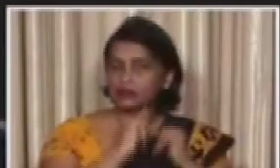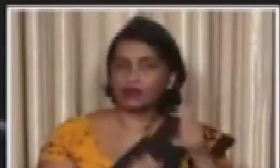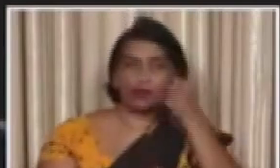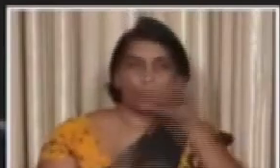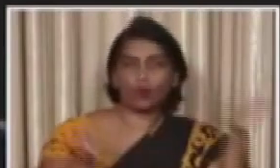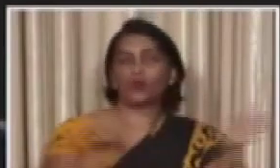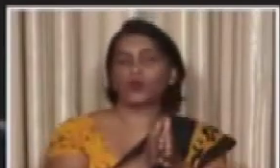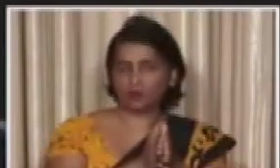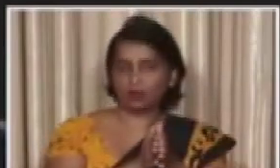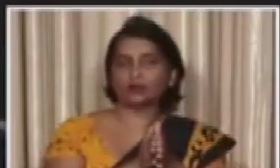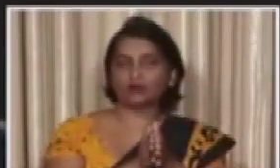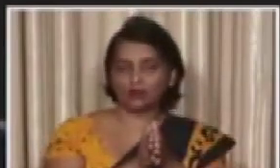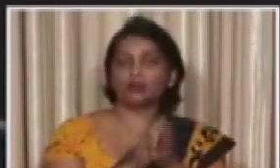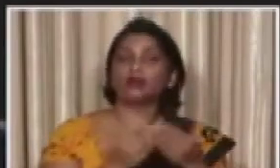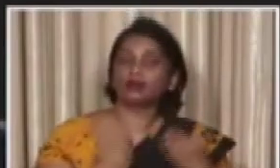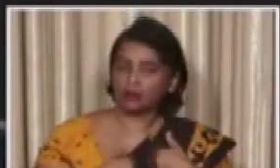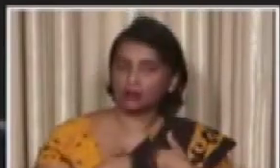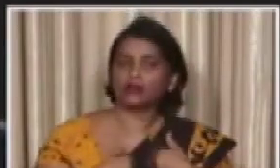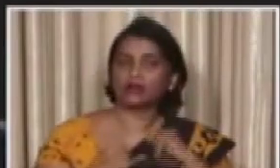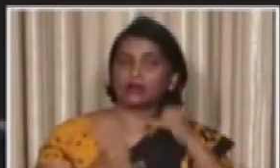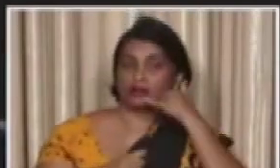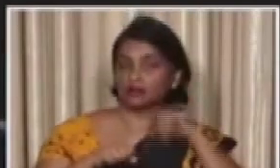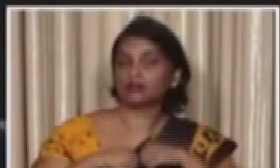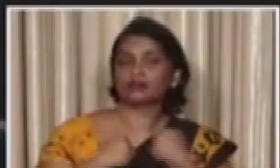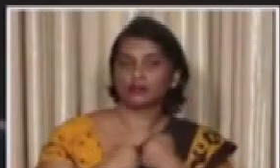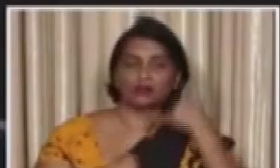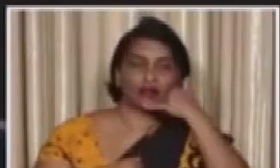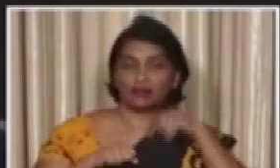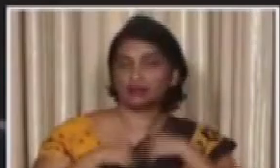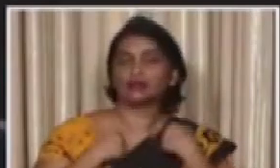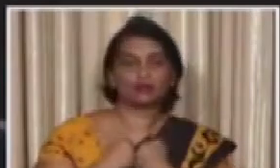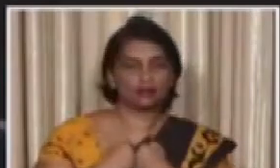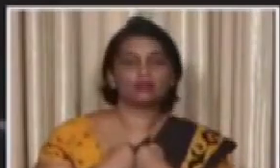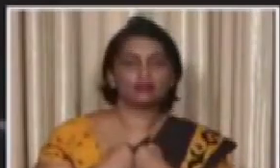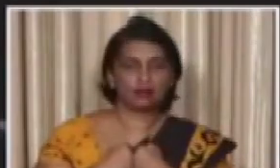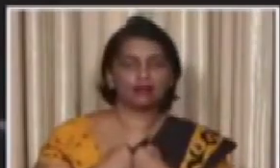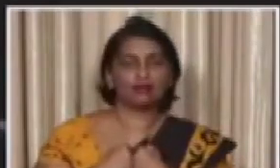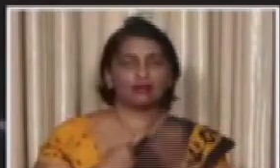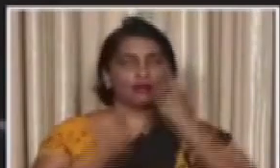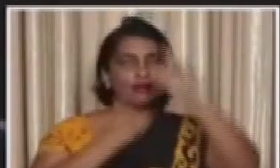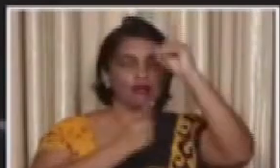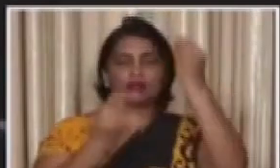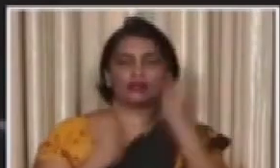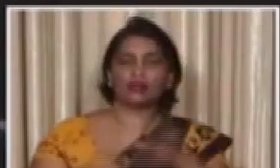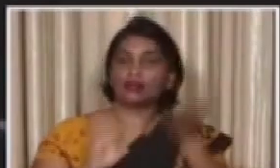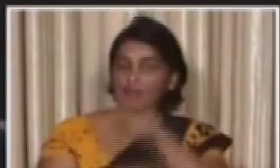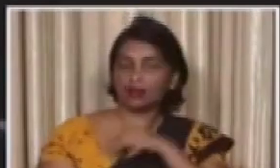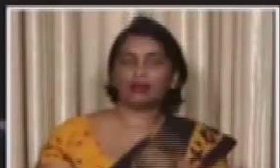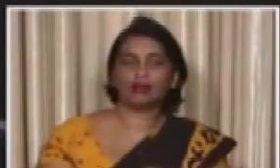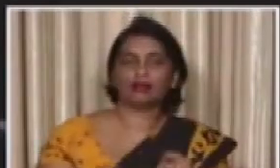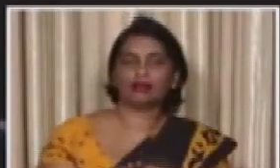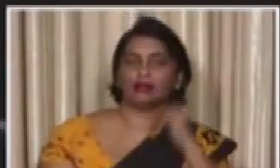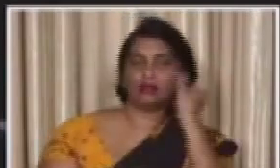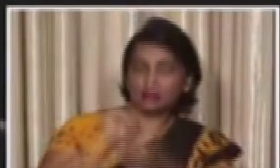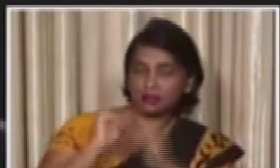සමග වාසය කියලා. අපේ සජබේට සමගි ජන බලවේගයට ඒ පාරව වලල්ලක් වෙලා. එදා ඔහුට